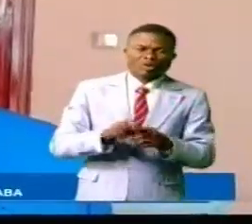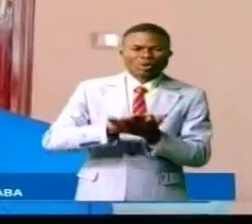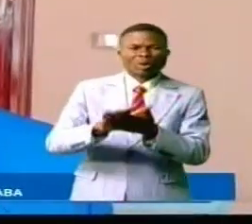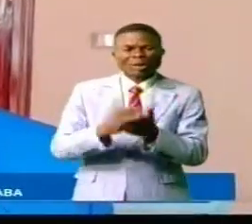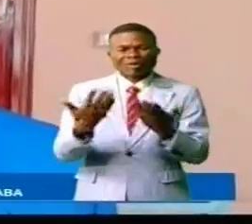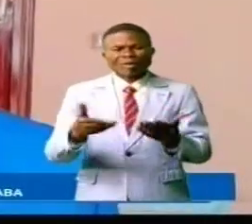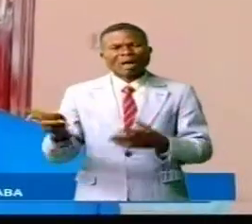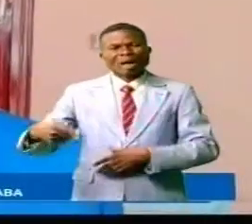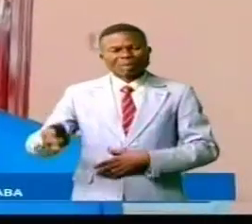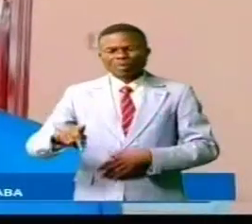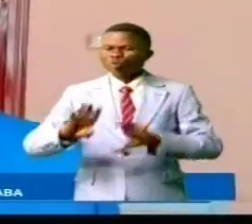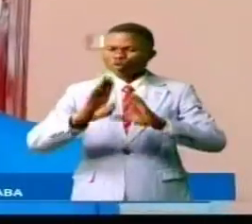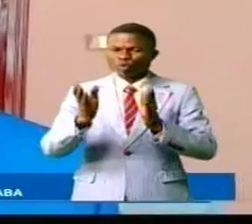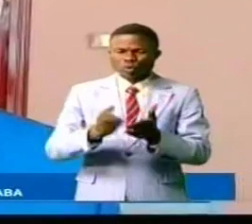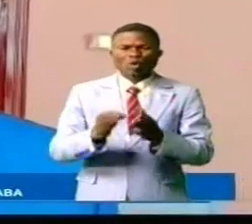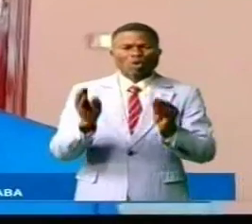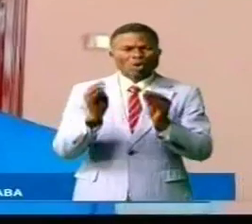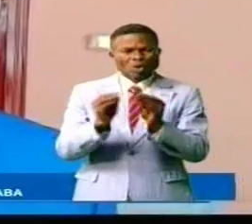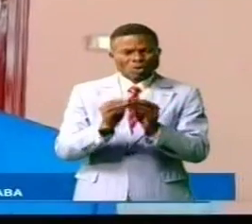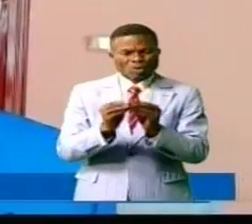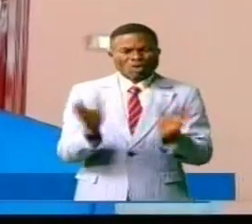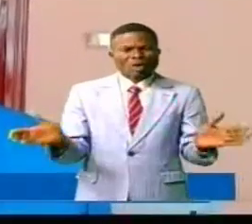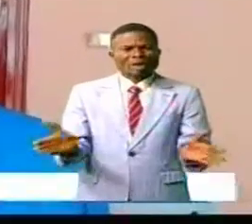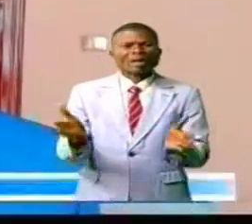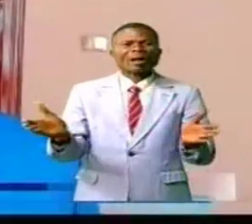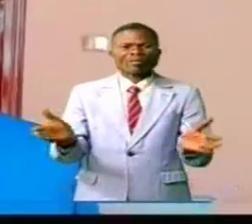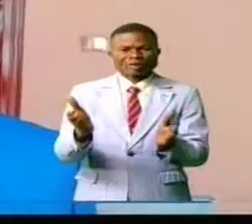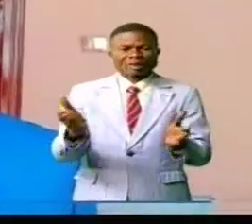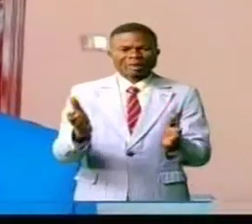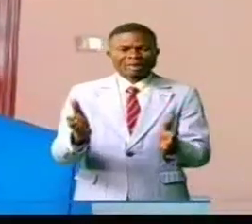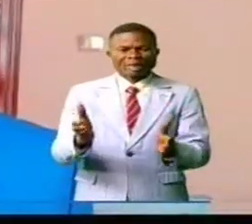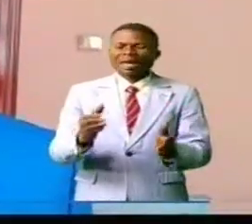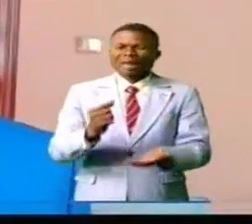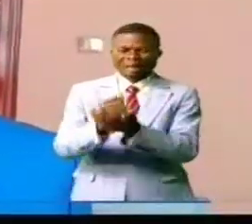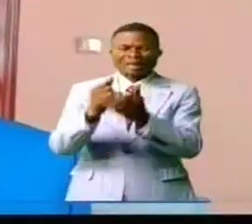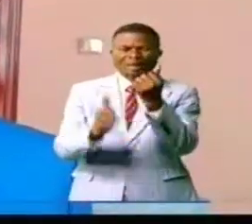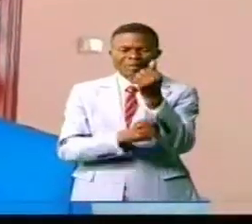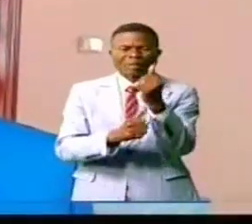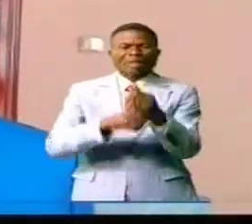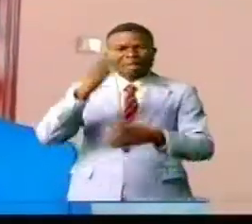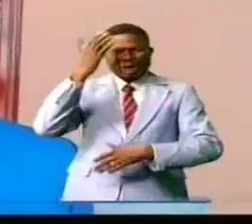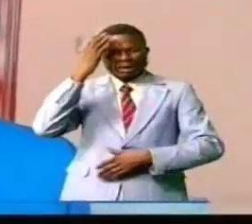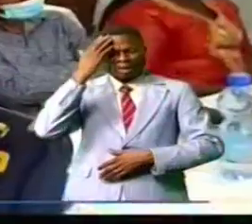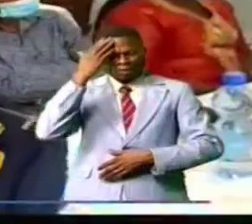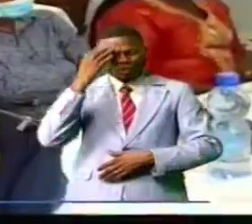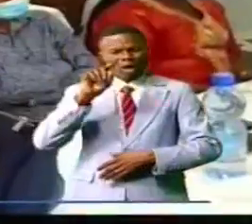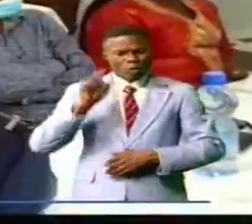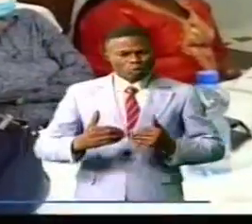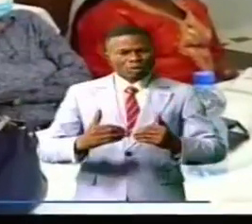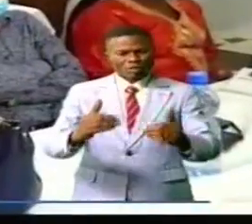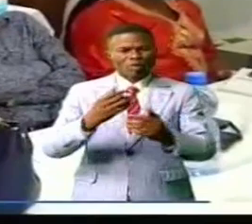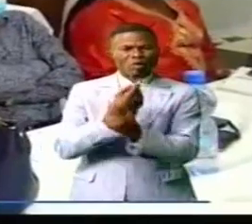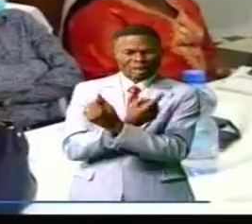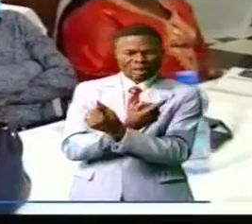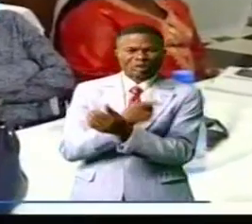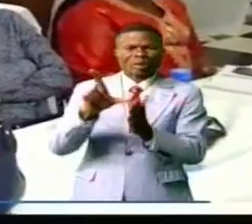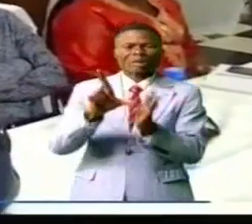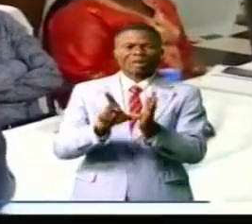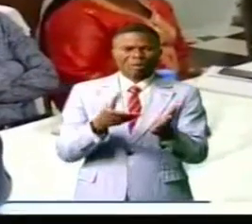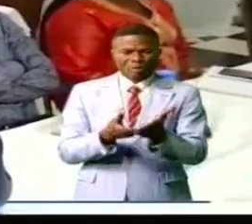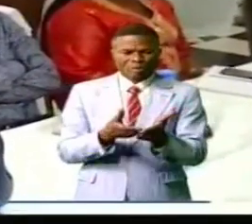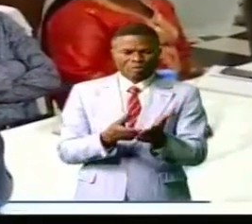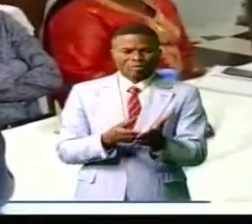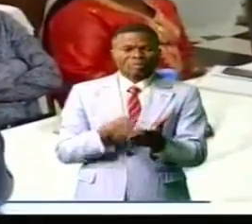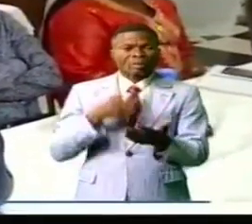provincial. Et donc cet atelier vient un peu renforcer et réveiller les prestataires de tous les niveaux. Dès son arrivée au Lualaba,